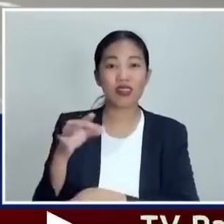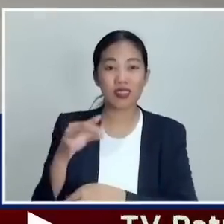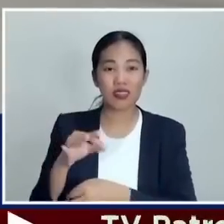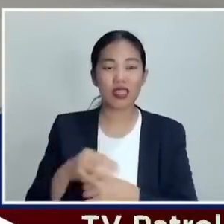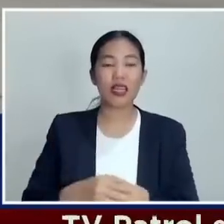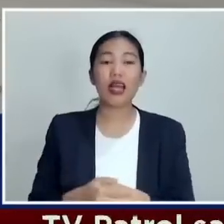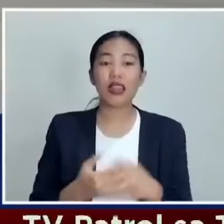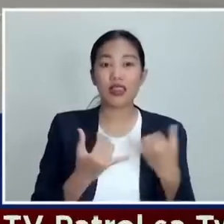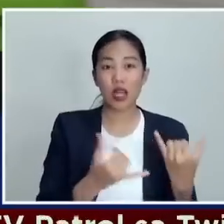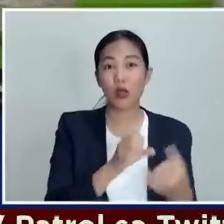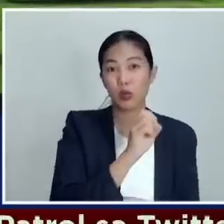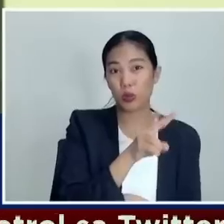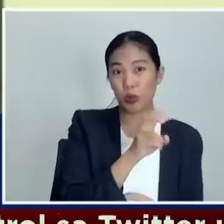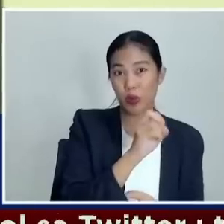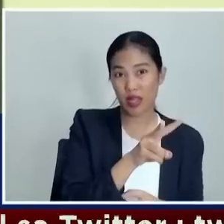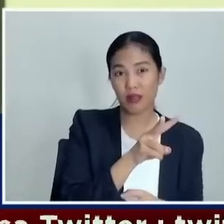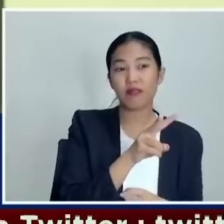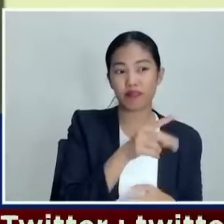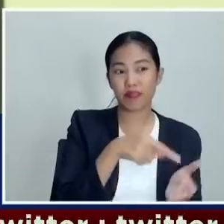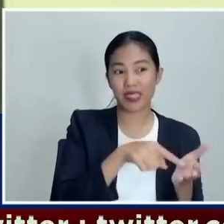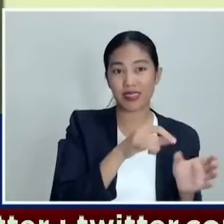with LGU para po doon sa